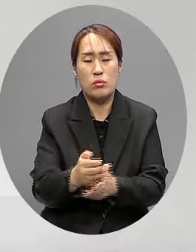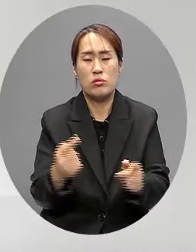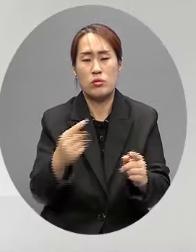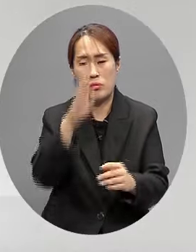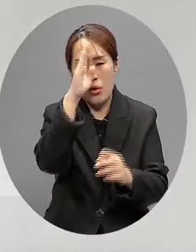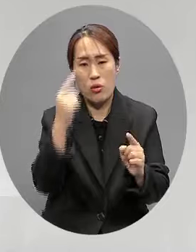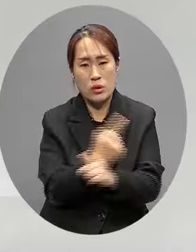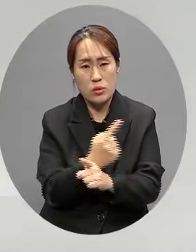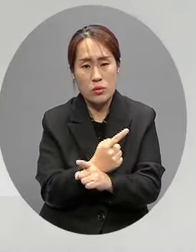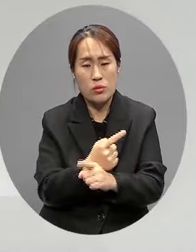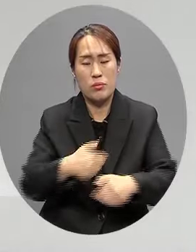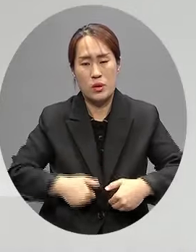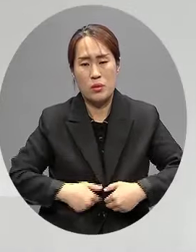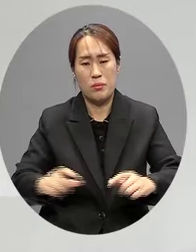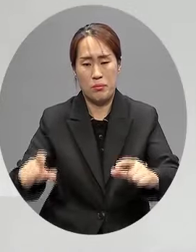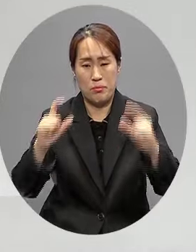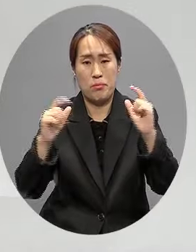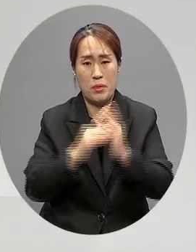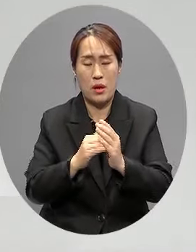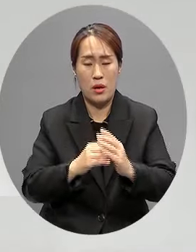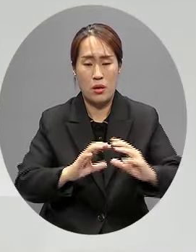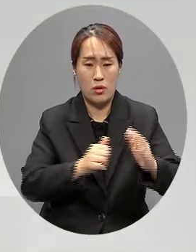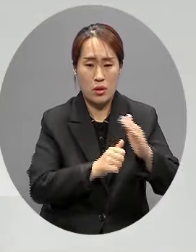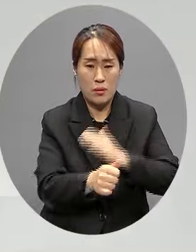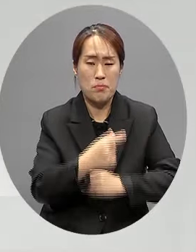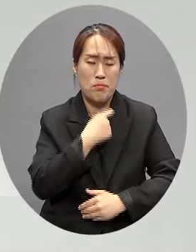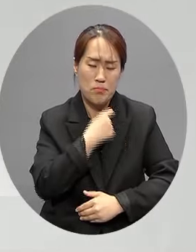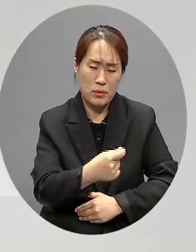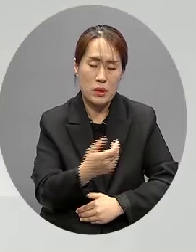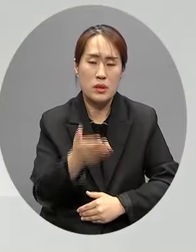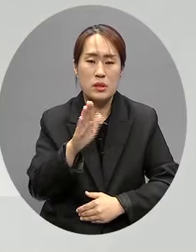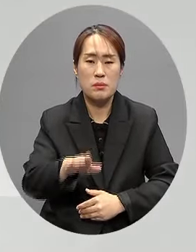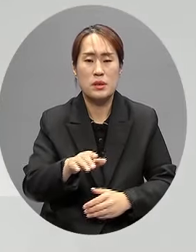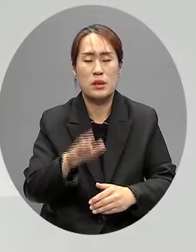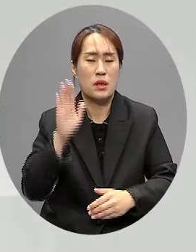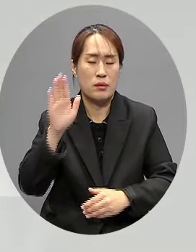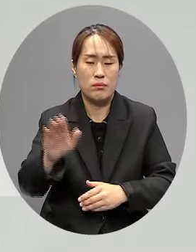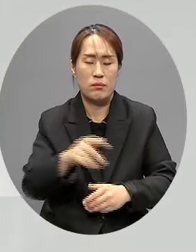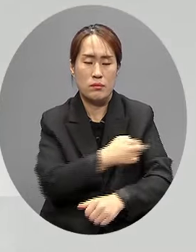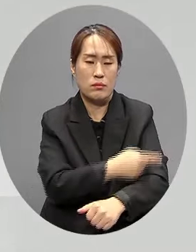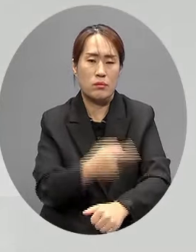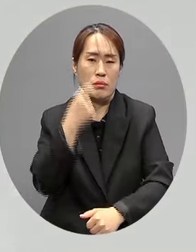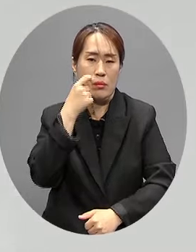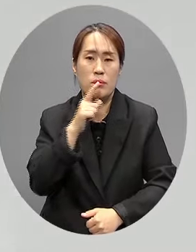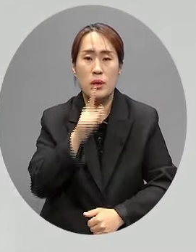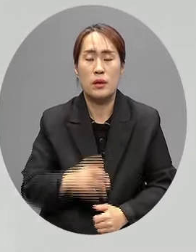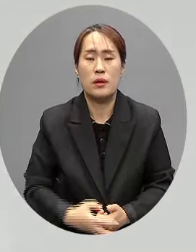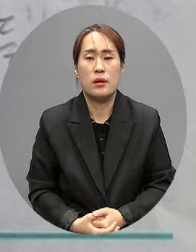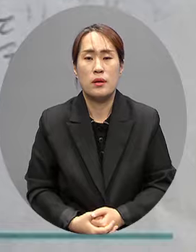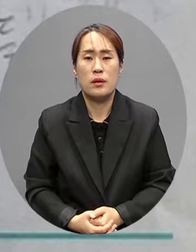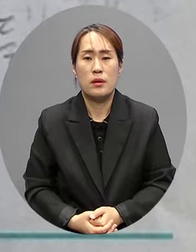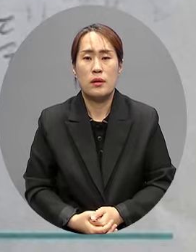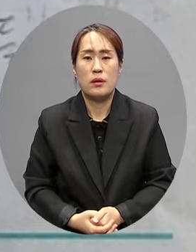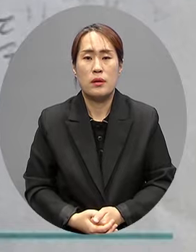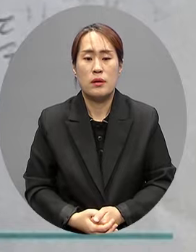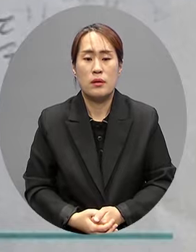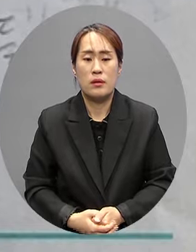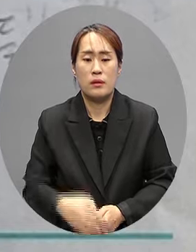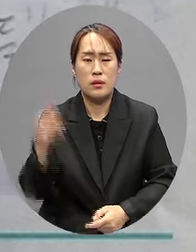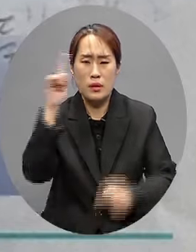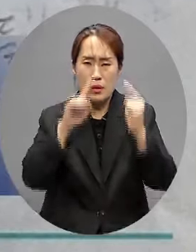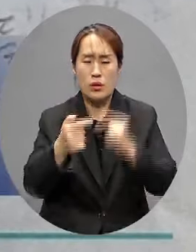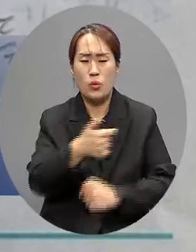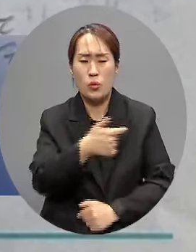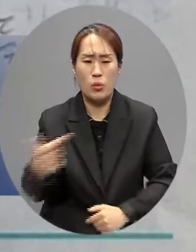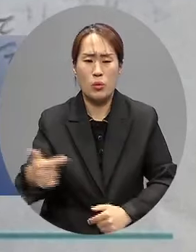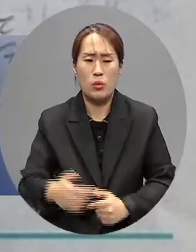필요하다는 진단을 받았습니다 국가대표 선수가 가 꿈이었지만 더 이상 수영을 못 하게 됐다고 말합니다 상처가 너무